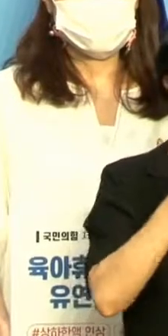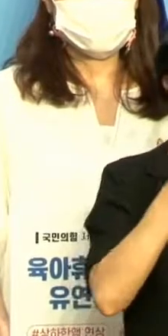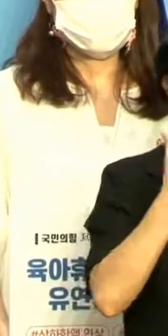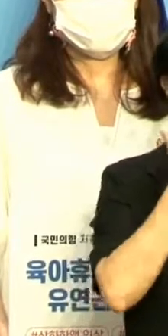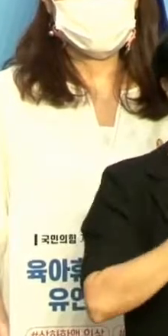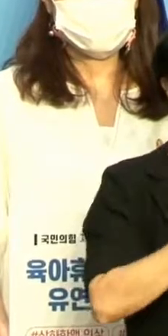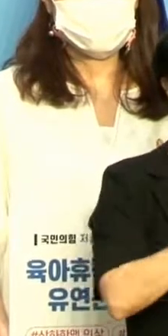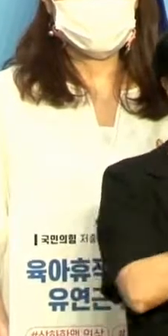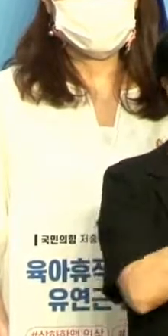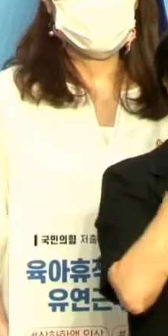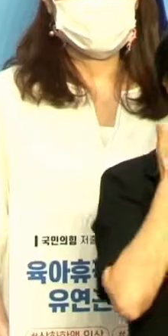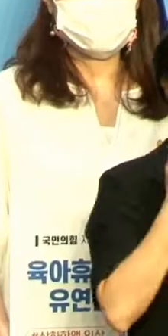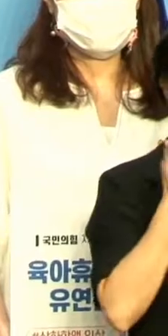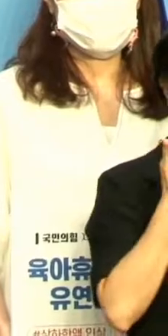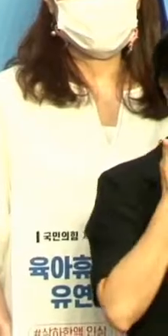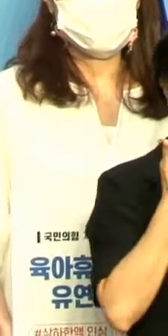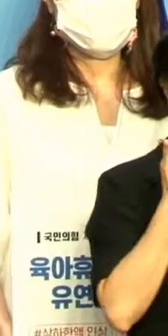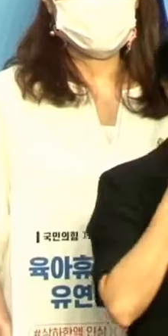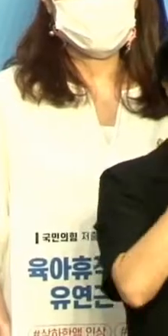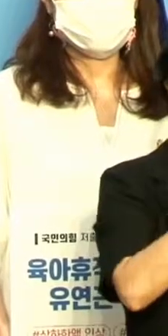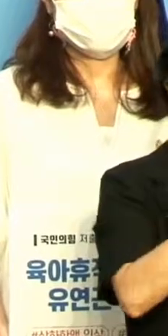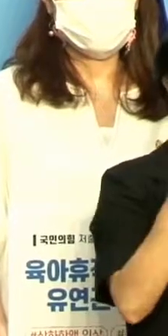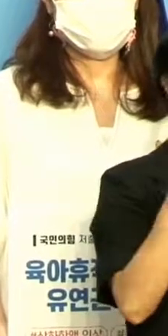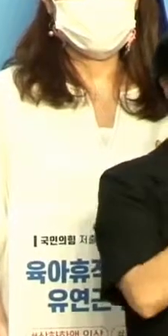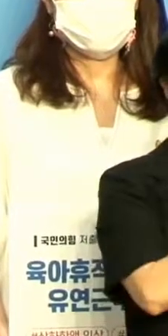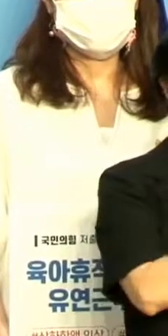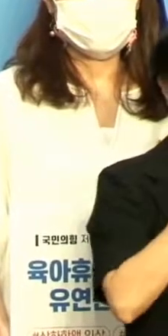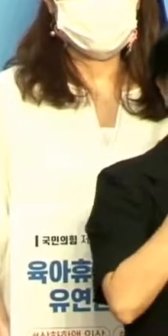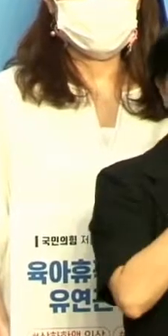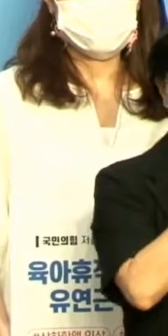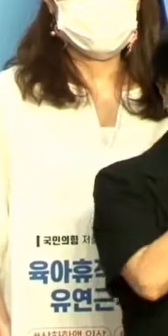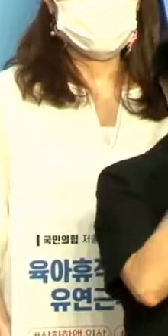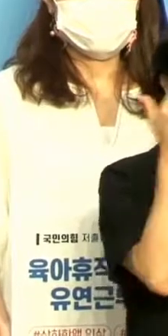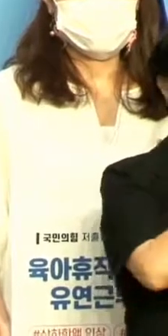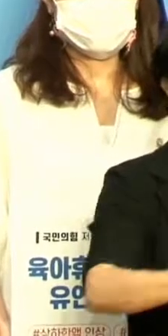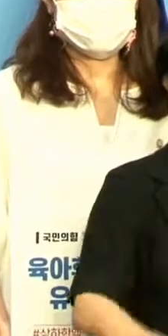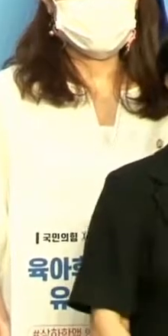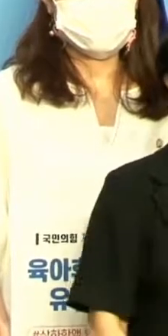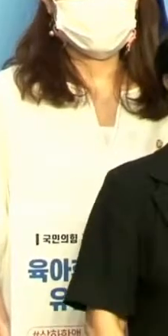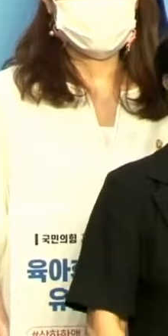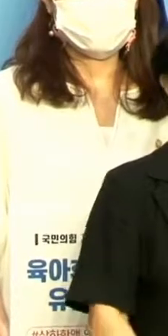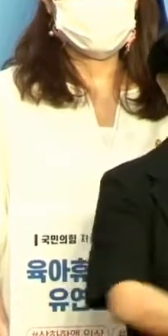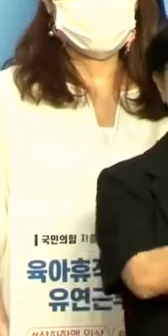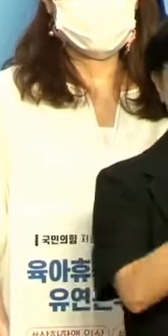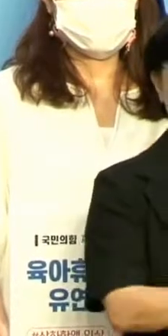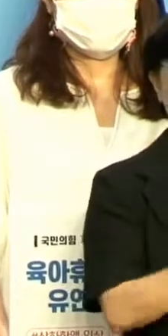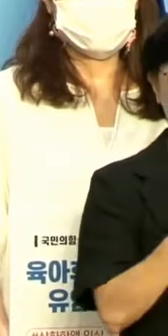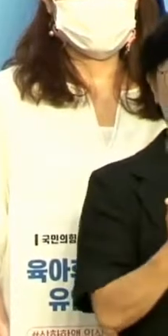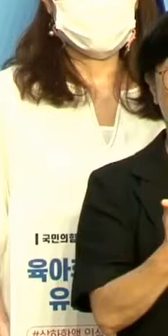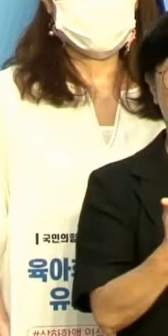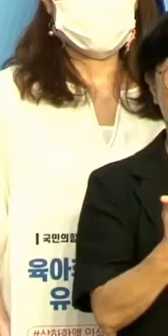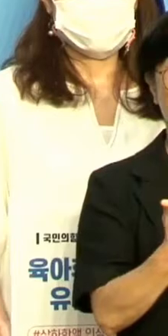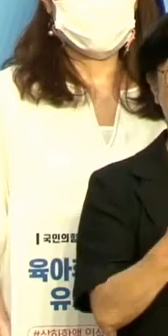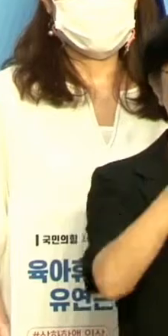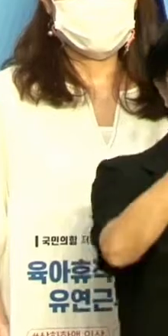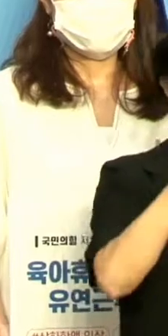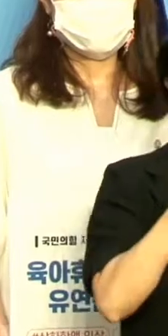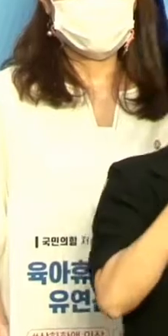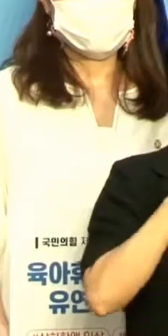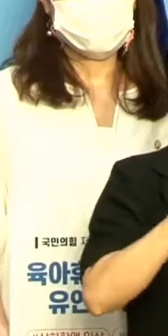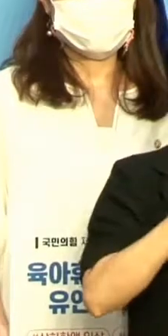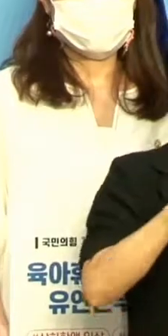가능케 하는 아동복지법 개정안을 발의 예정이고 8월 9일 입양이 레드 위의